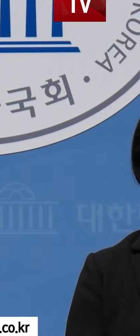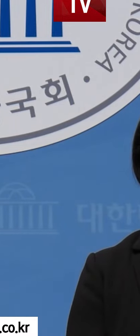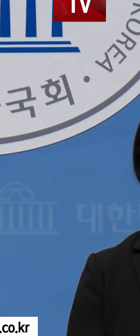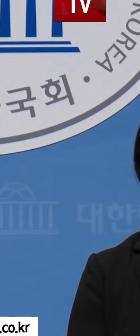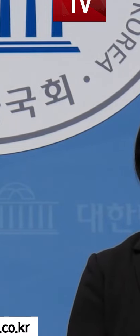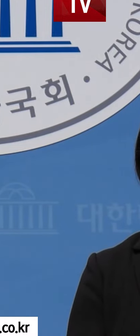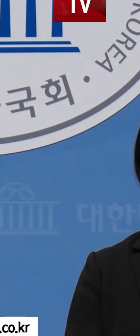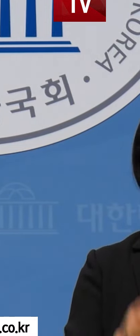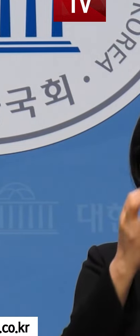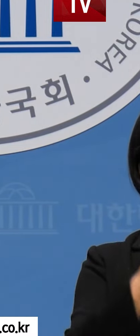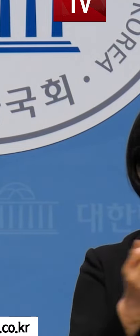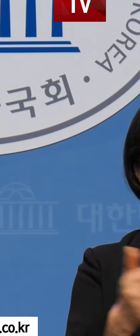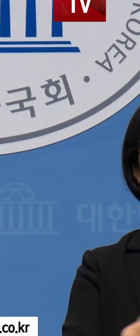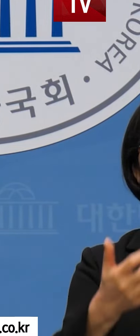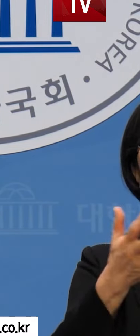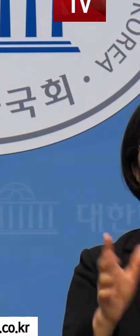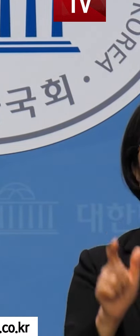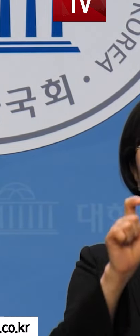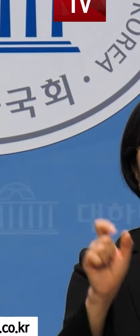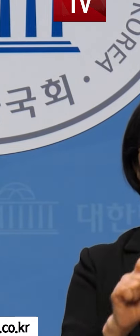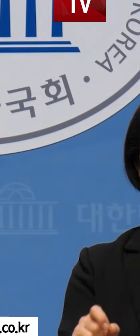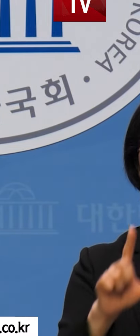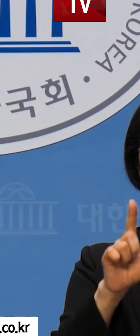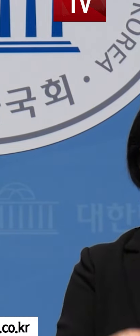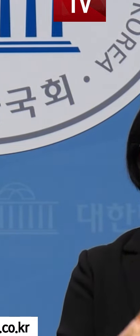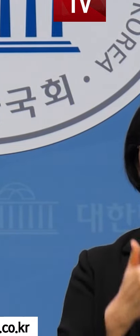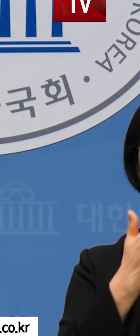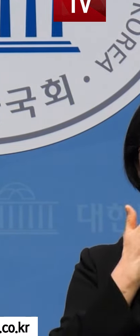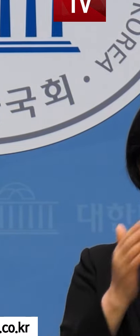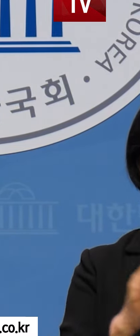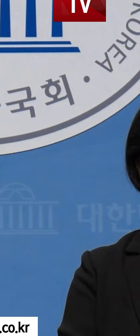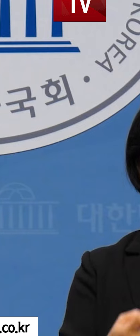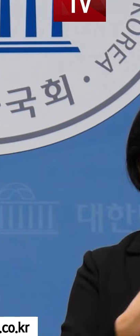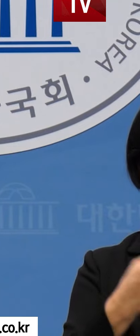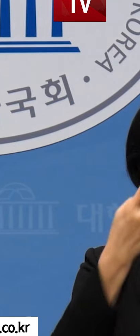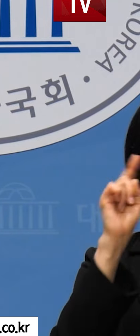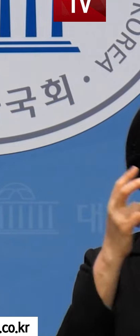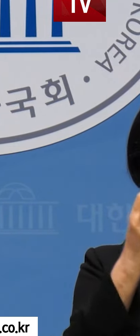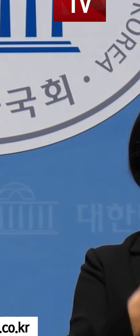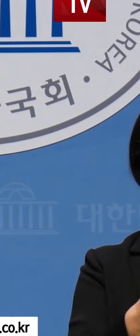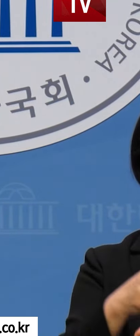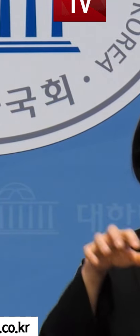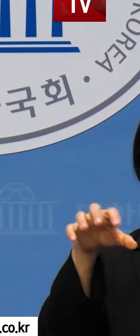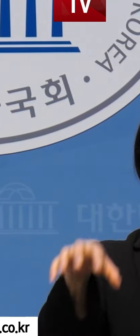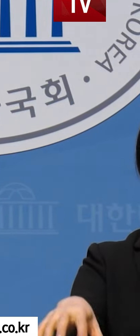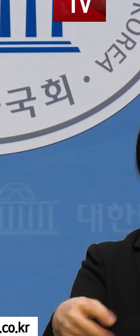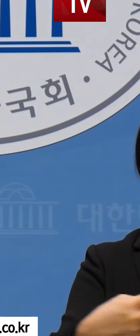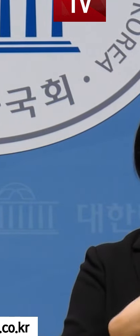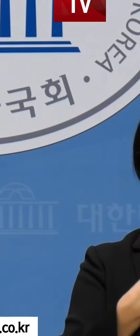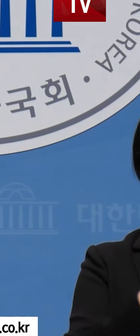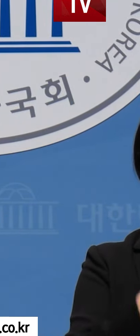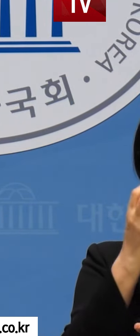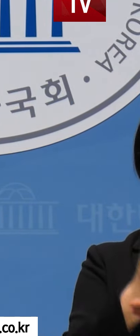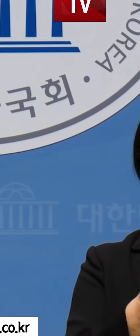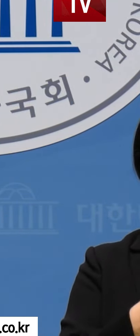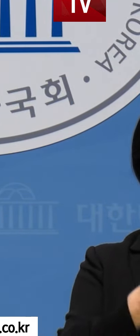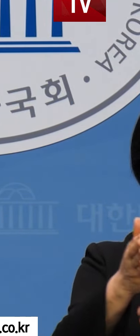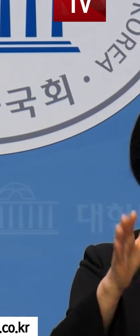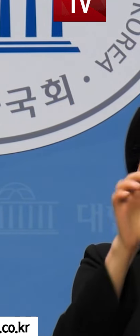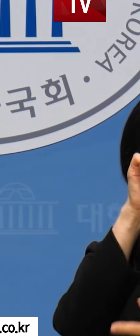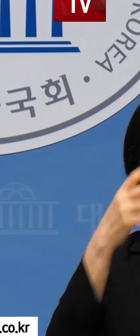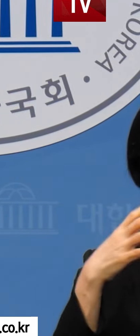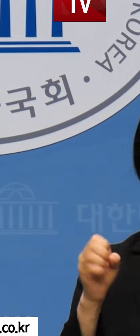더 이상 법사위에 묶어둘 시간이 없다. 공공의대법, 지역이사제법 조속한 처리를 정부와